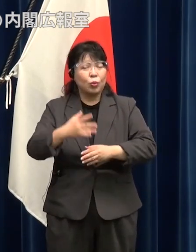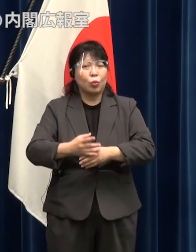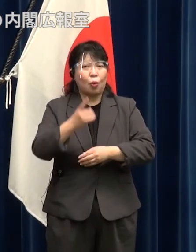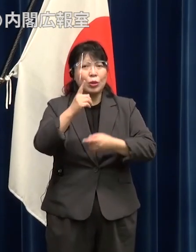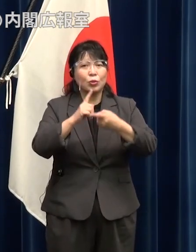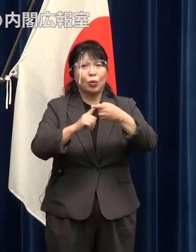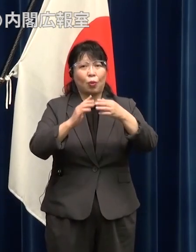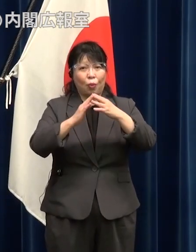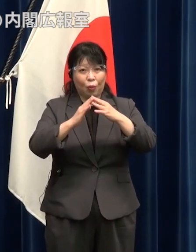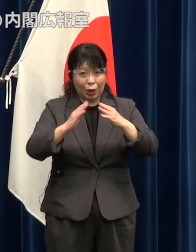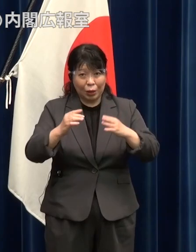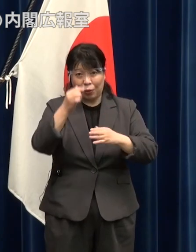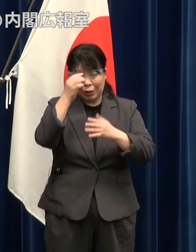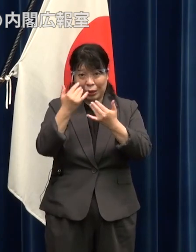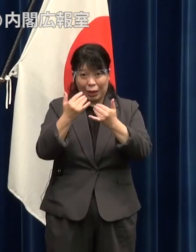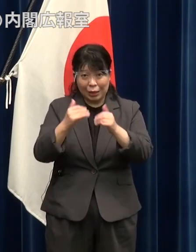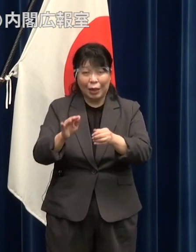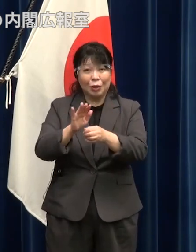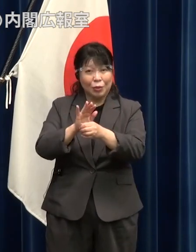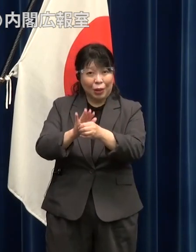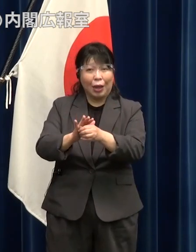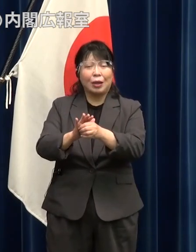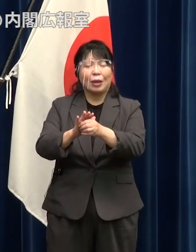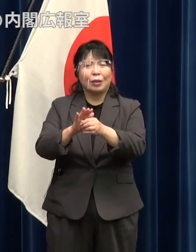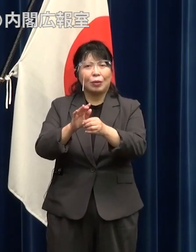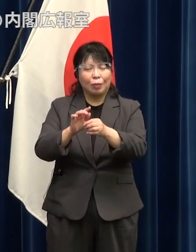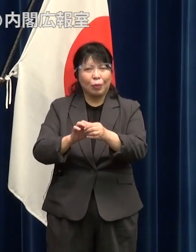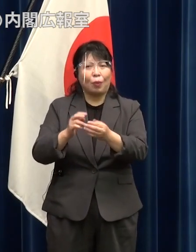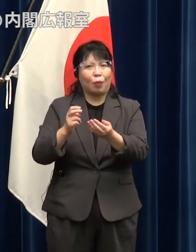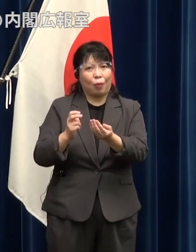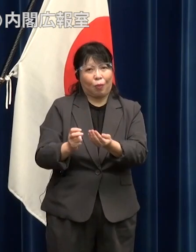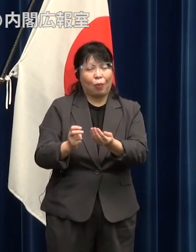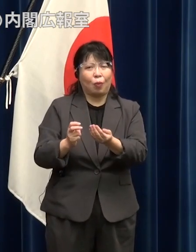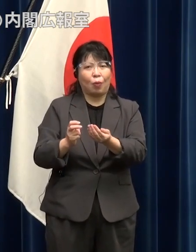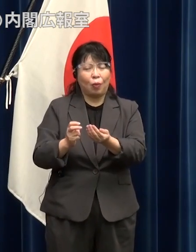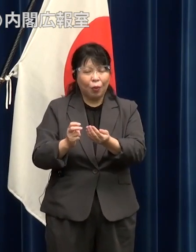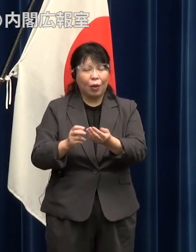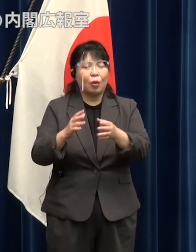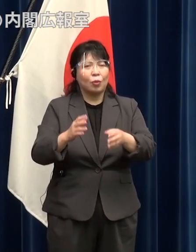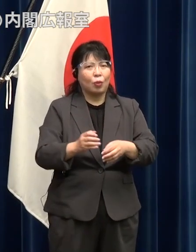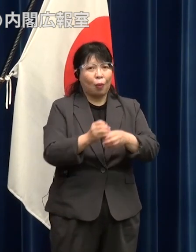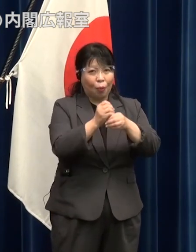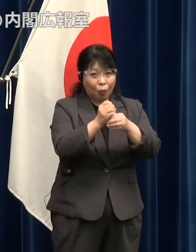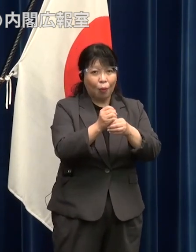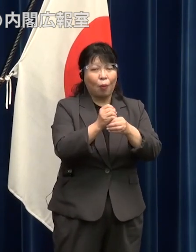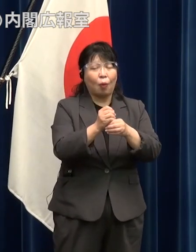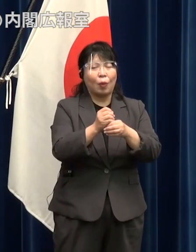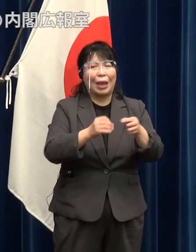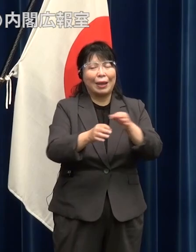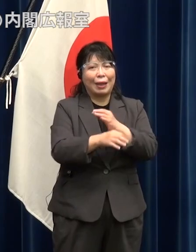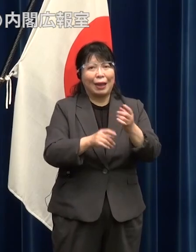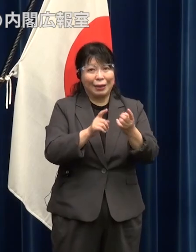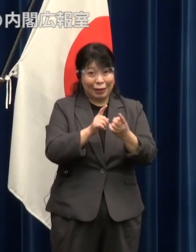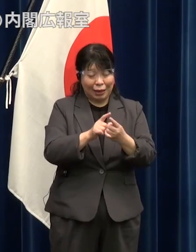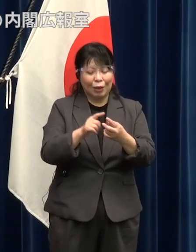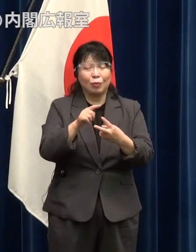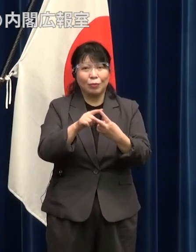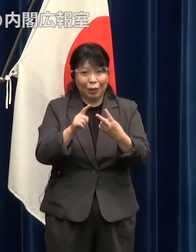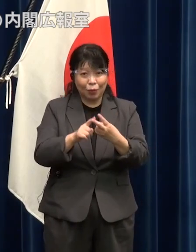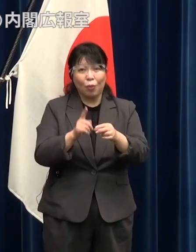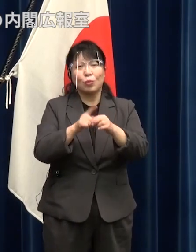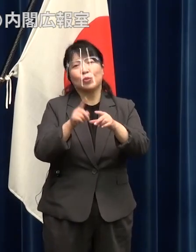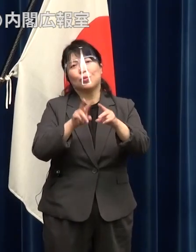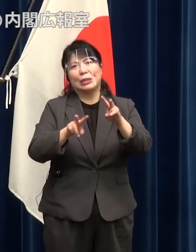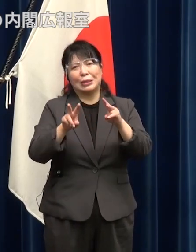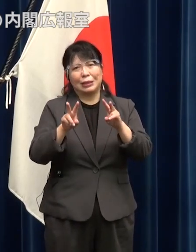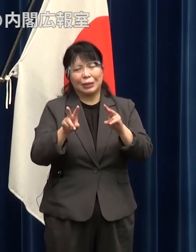等総合経済対策の2点を中心に所感と今後の対